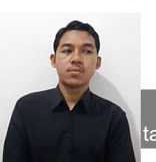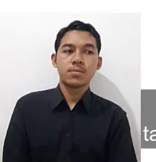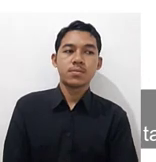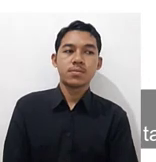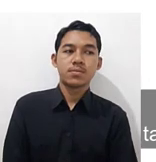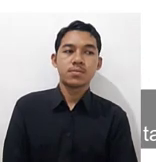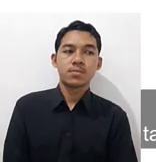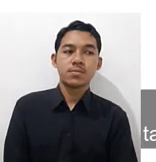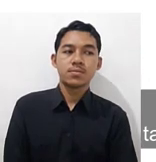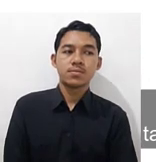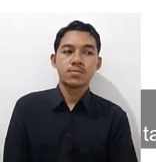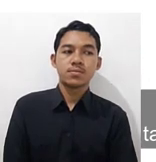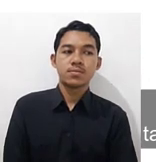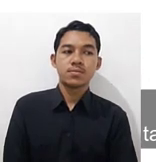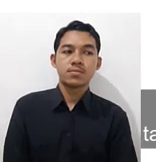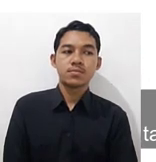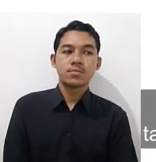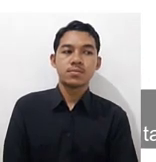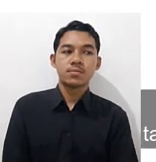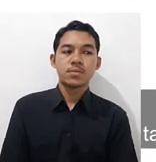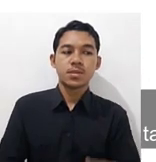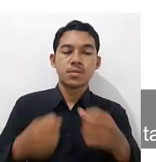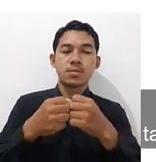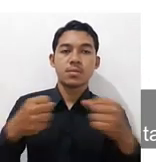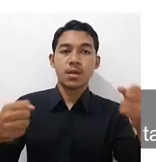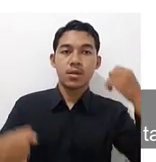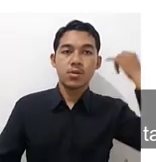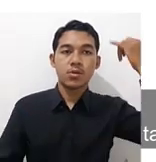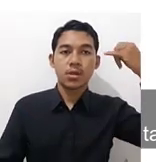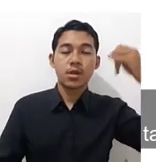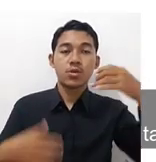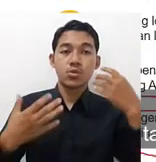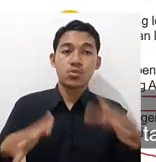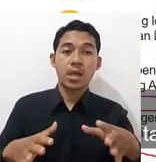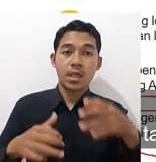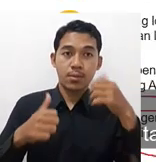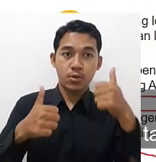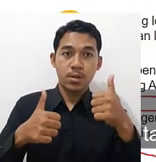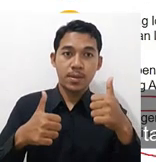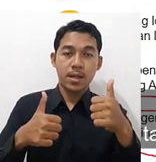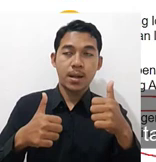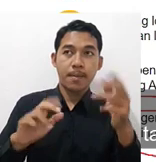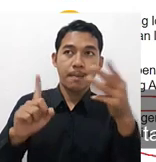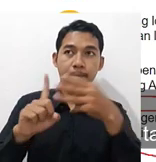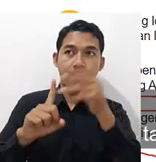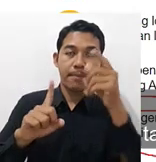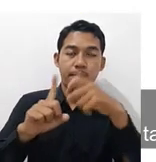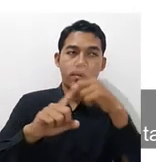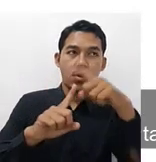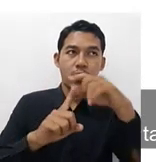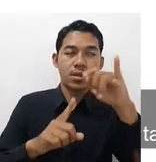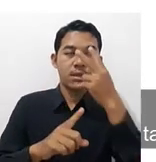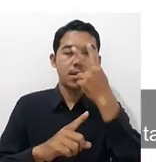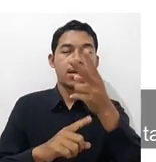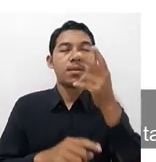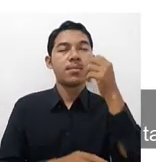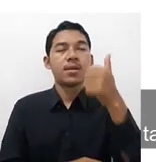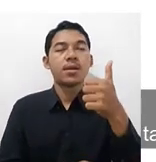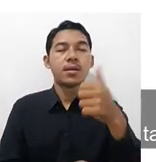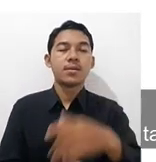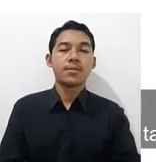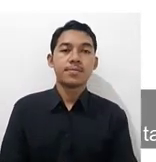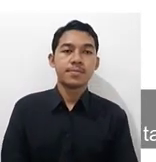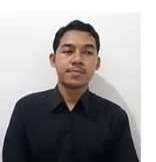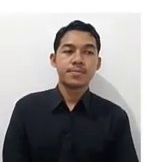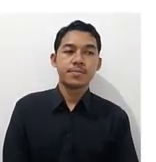Nah, ini gerbang logika N-nya sudah terbukti ya kan. Tadi saat A-nya 0, kita coba A-nya 0, B-nya 1, Y-nya